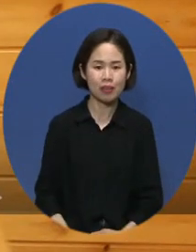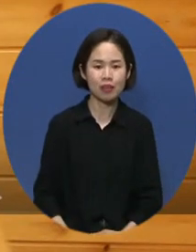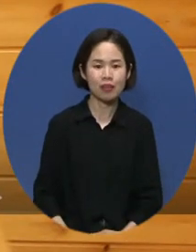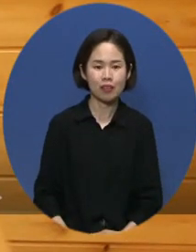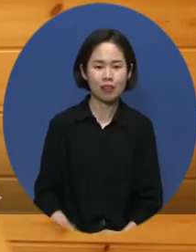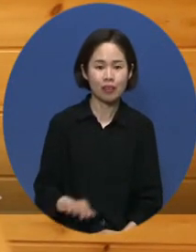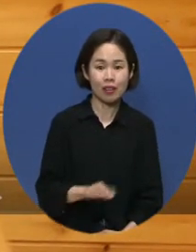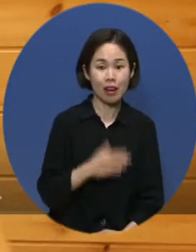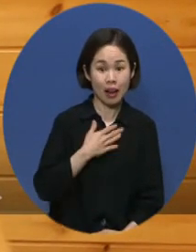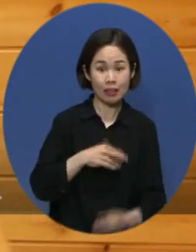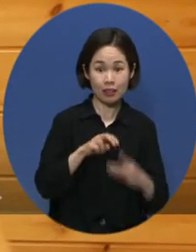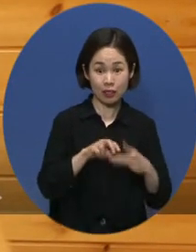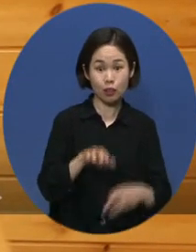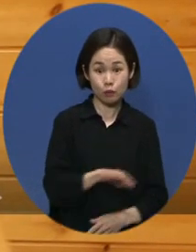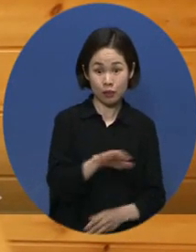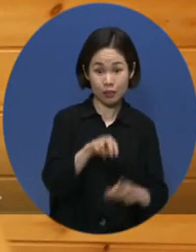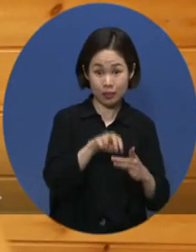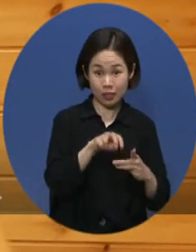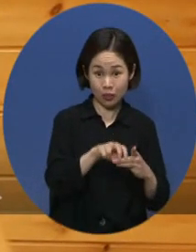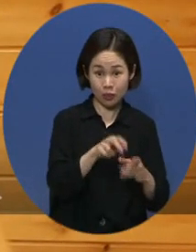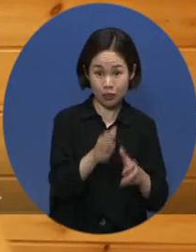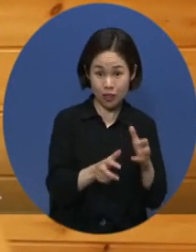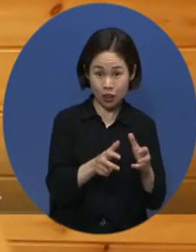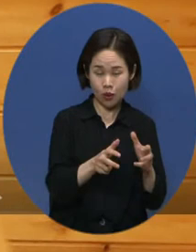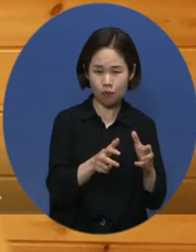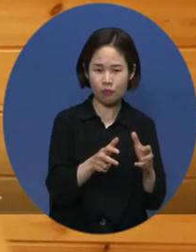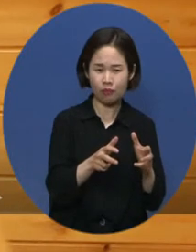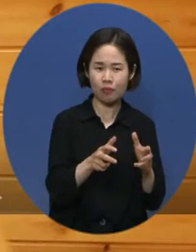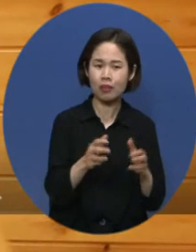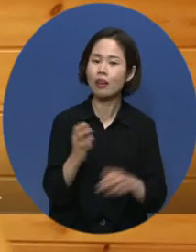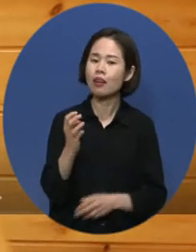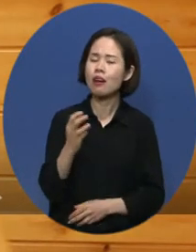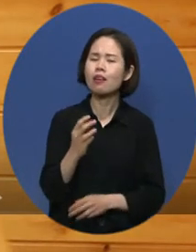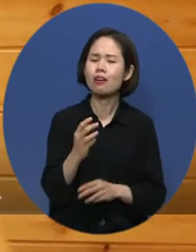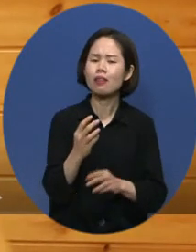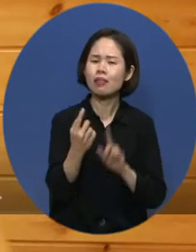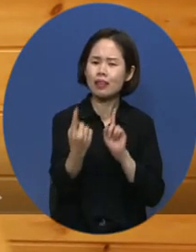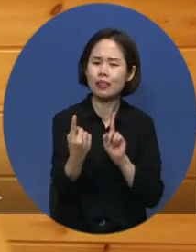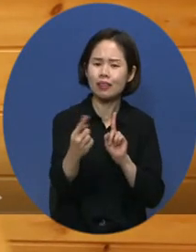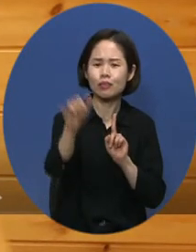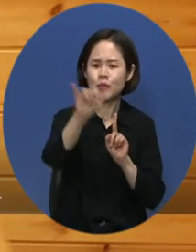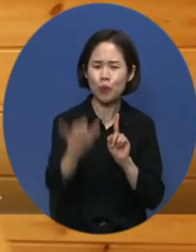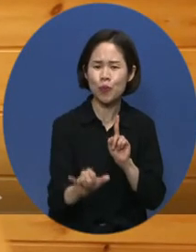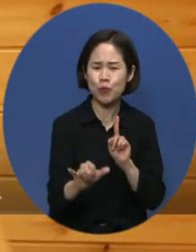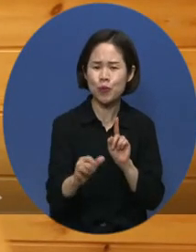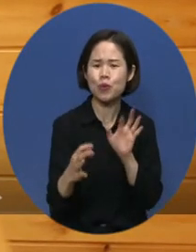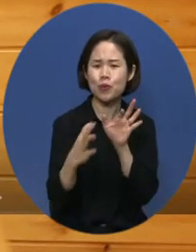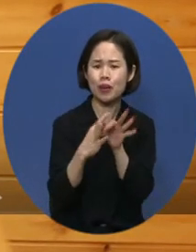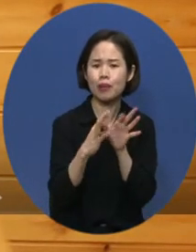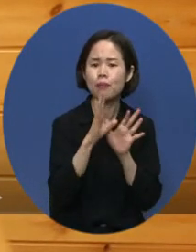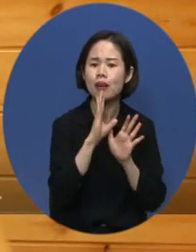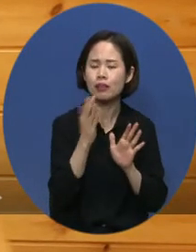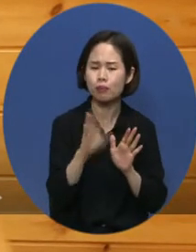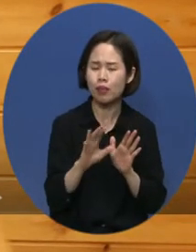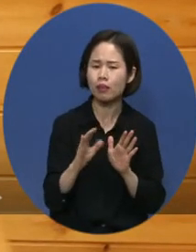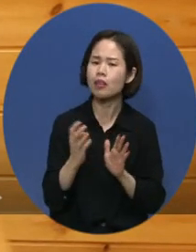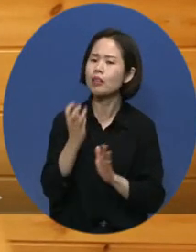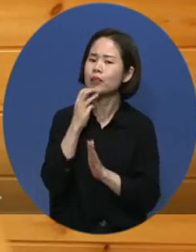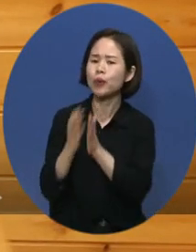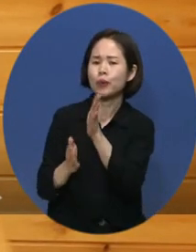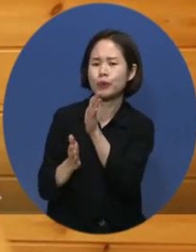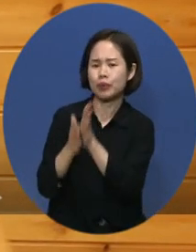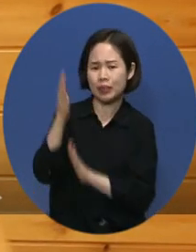알다 센터 같은 경우에 이렇게 이제 기본적으로 전국의 대상으로 실시하지만 실제로는 서울시에 있는 많은 정책들,